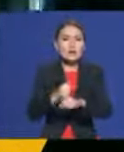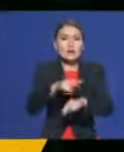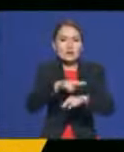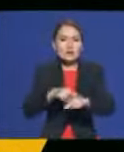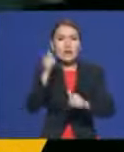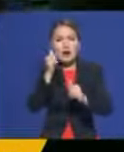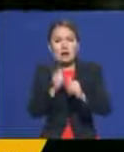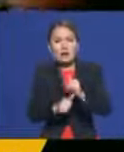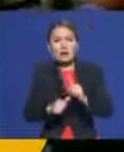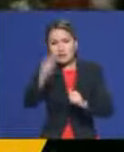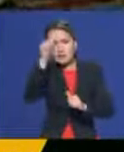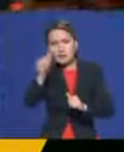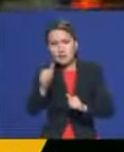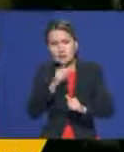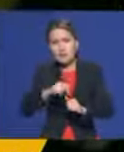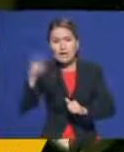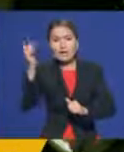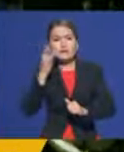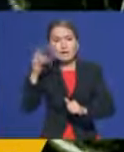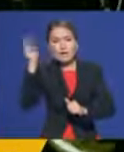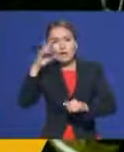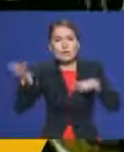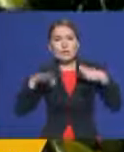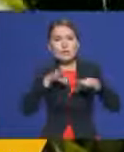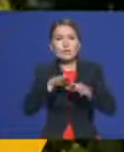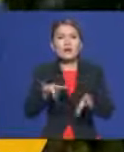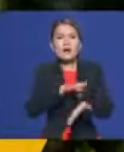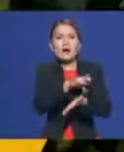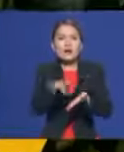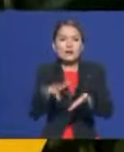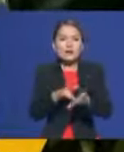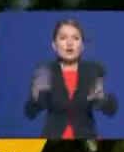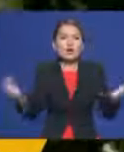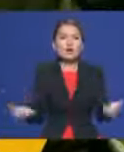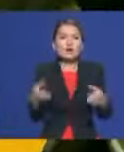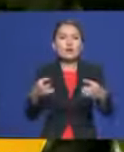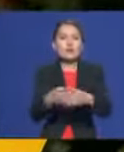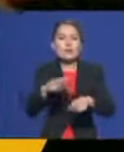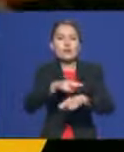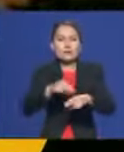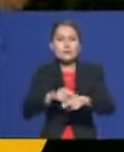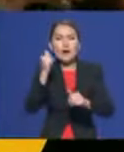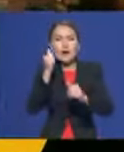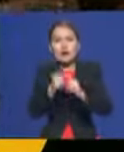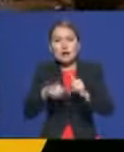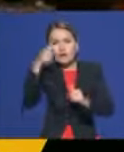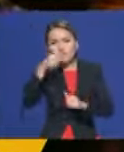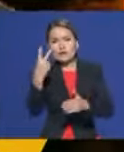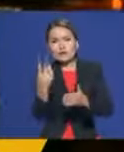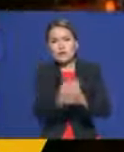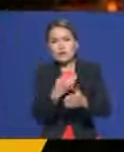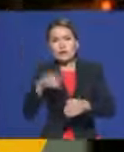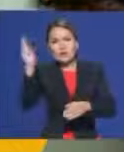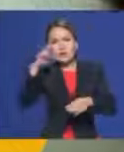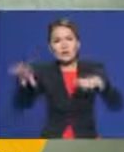сайын жоспарлы тексеру жұмыстарын жүргізіп тұрады. Ал қаланың құтқару қызметімен бірлесіп кешенді жаттығулар жылына 2 рет ұйымдастырылады.